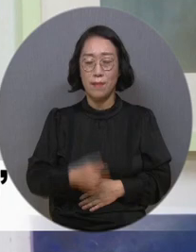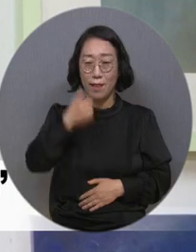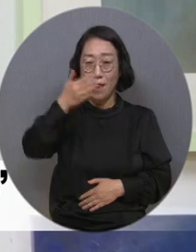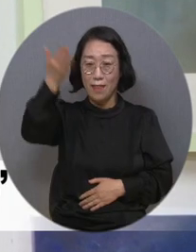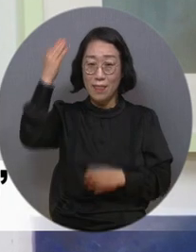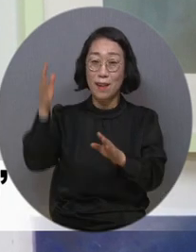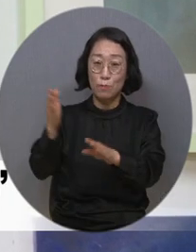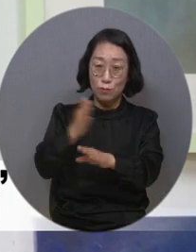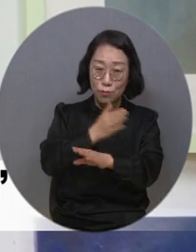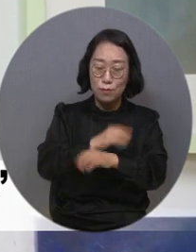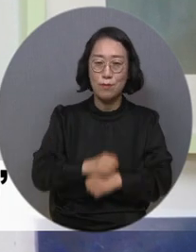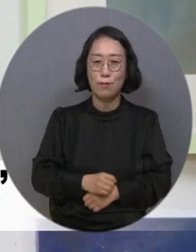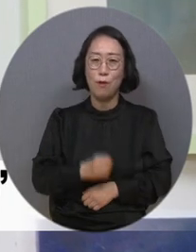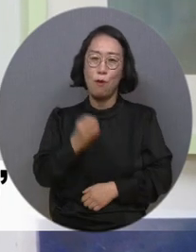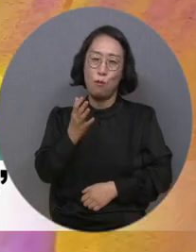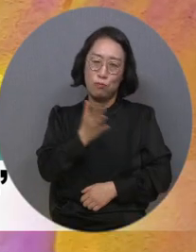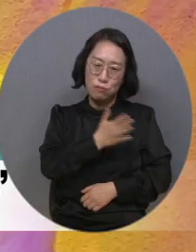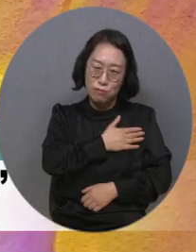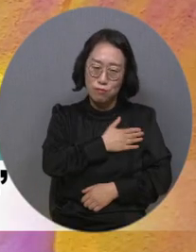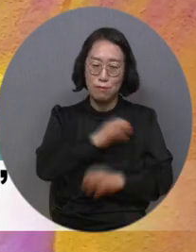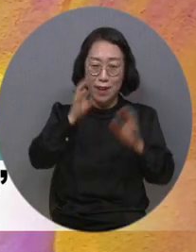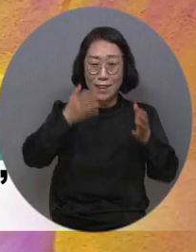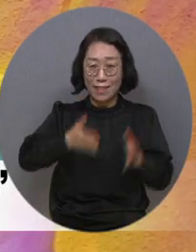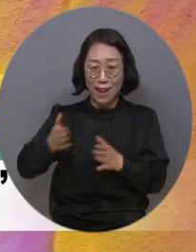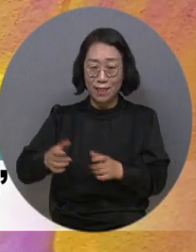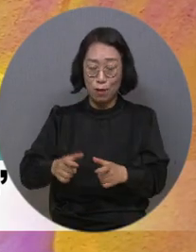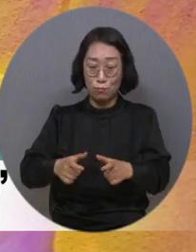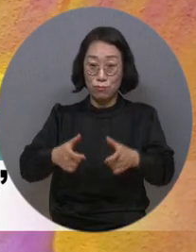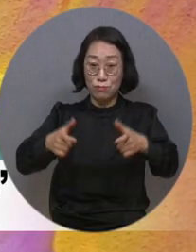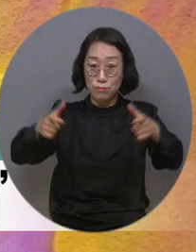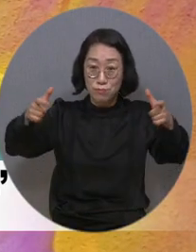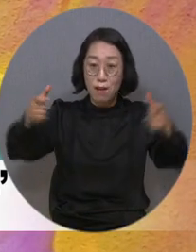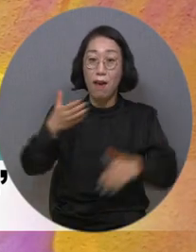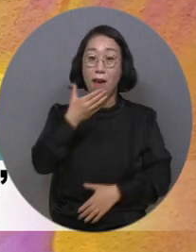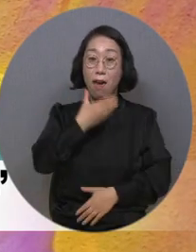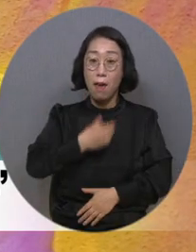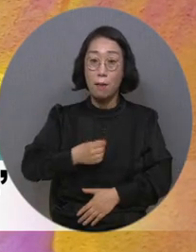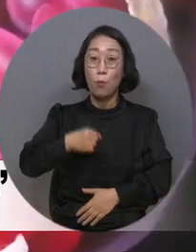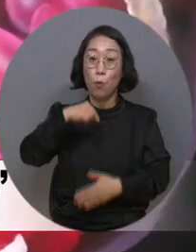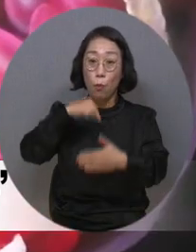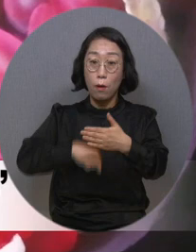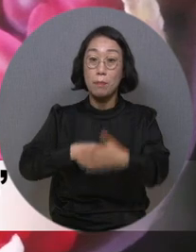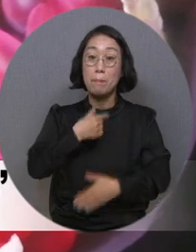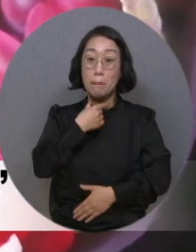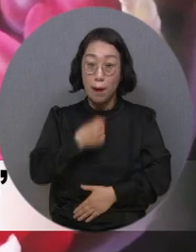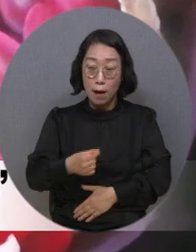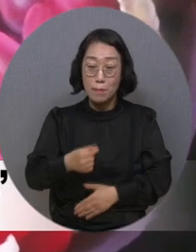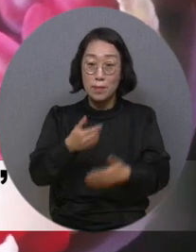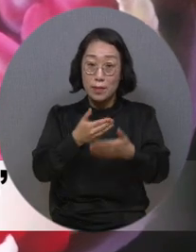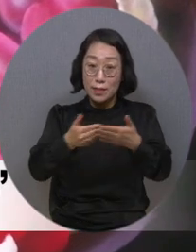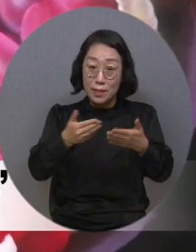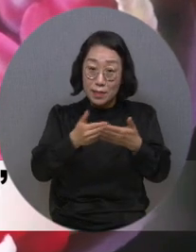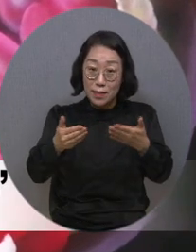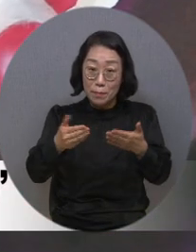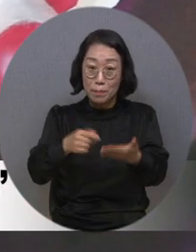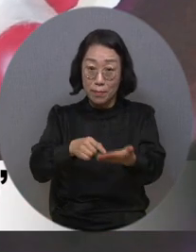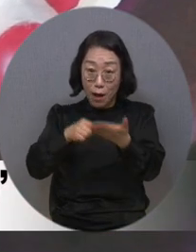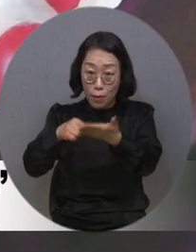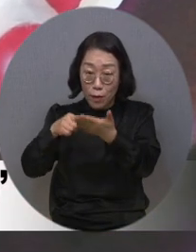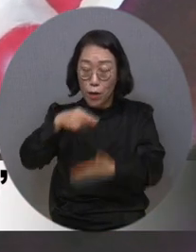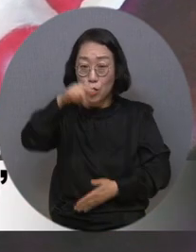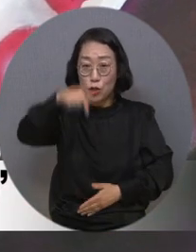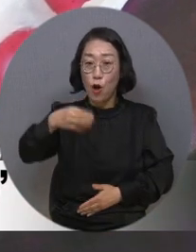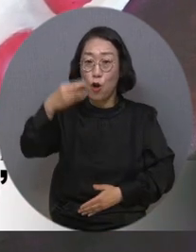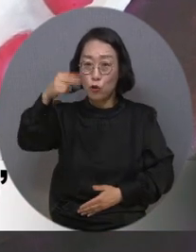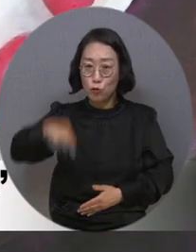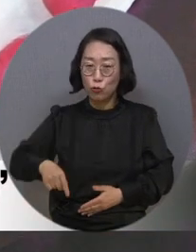예로부터 풍요와 다산을 의미하고 자손의 본창과 복을 바라는 마음으로 그림의 소재로서 등장한